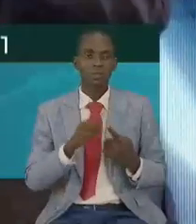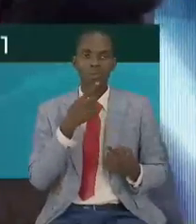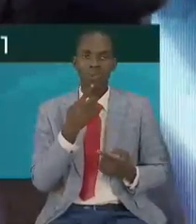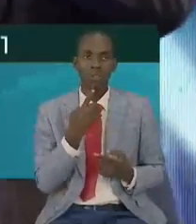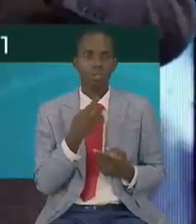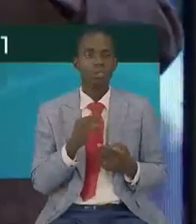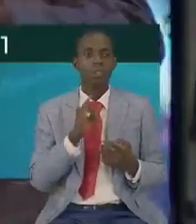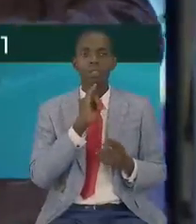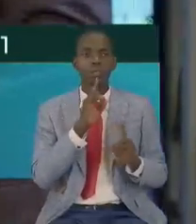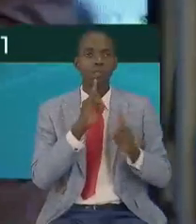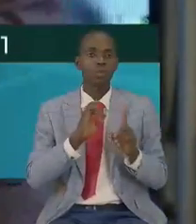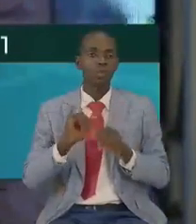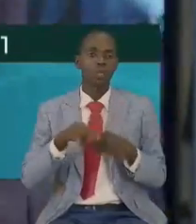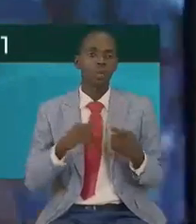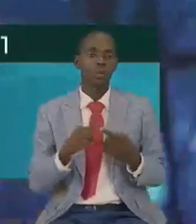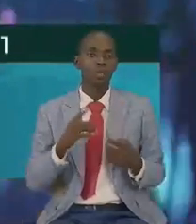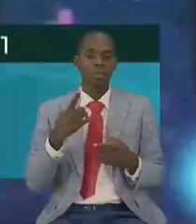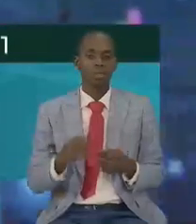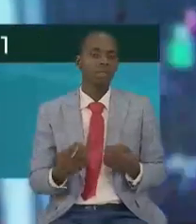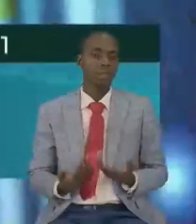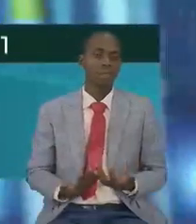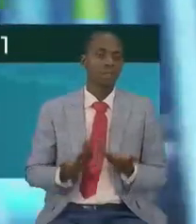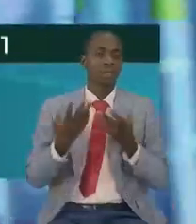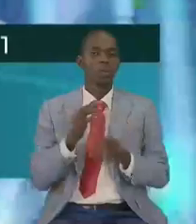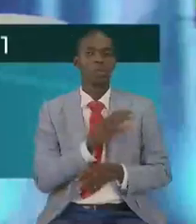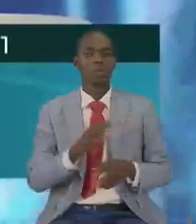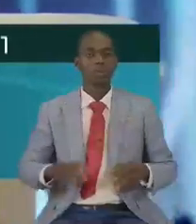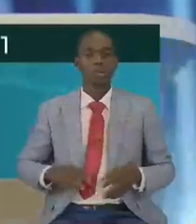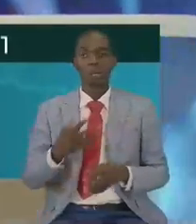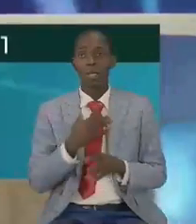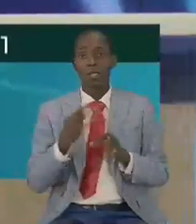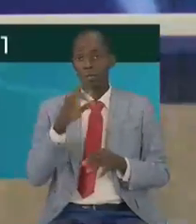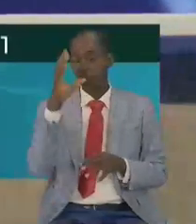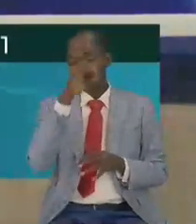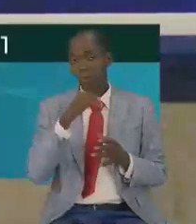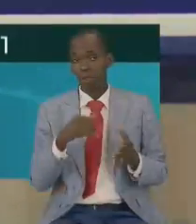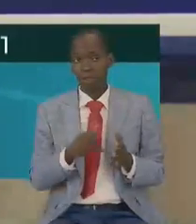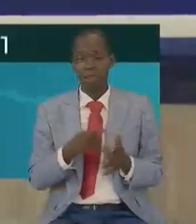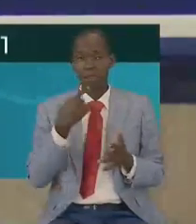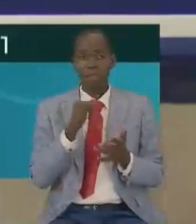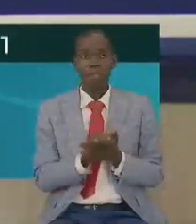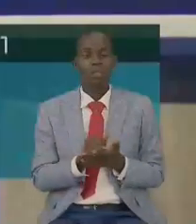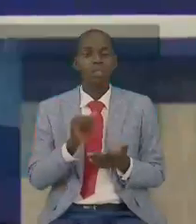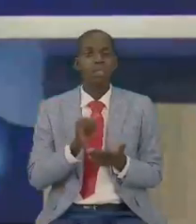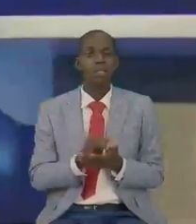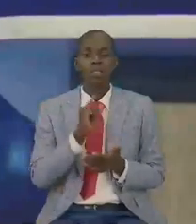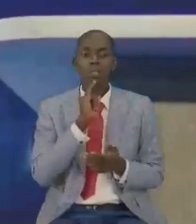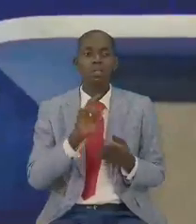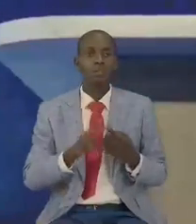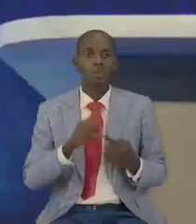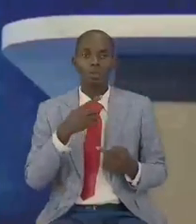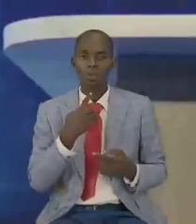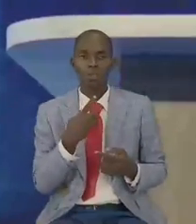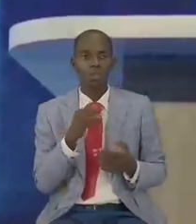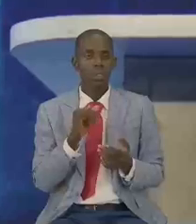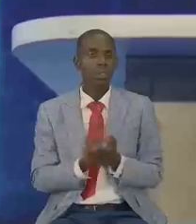parlant du sacrifice de Christ, pour que tu ne le rates pas, c'est-à-dire, car